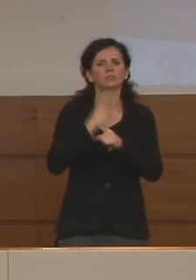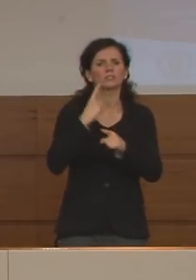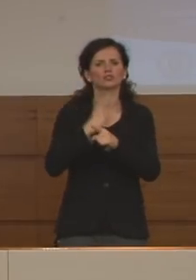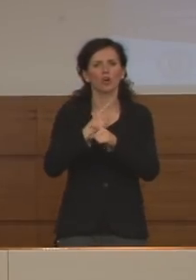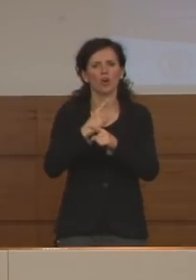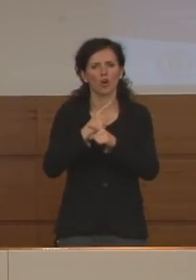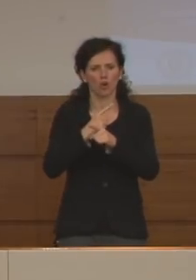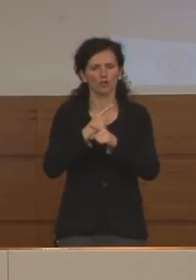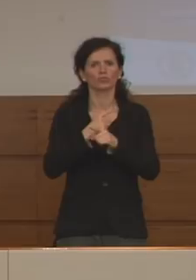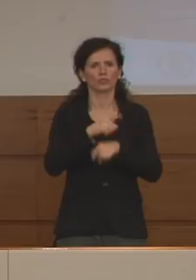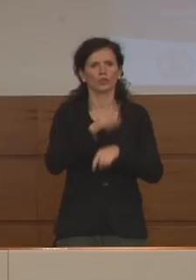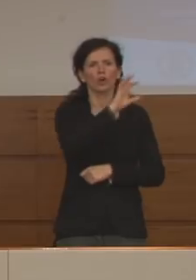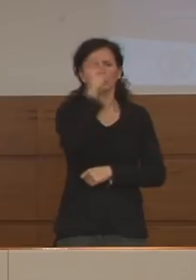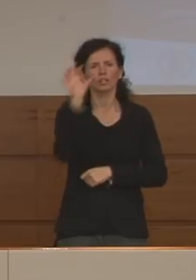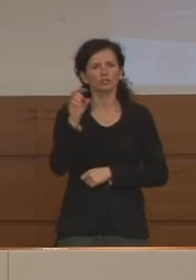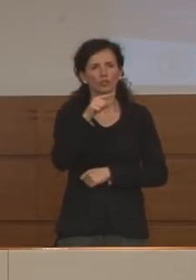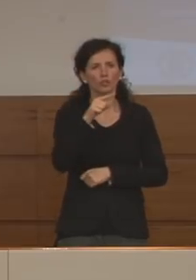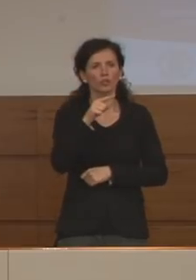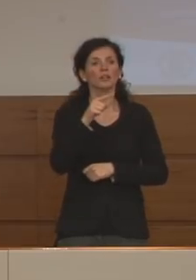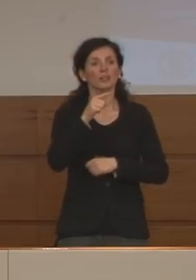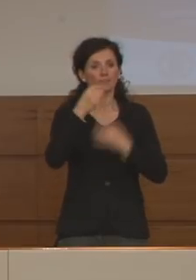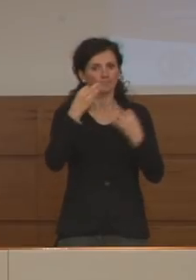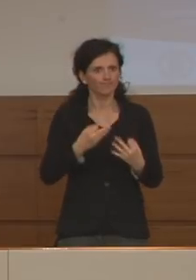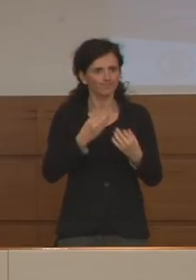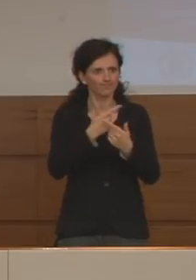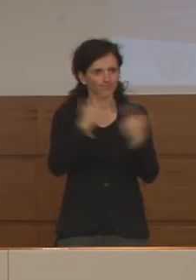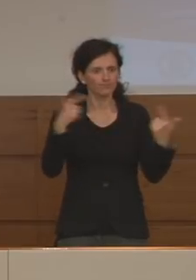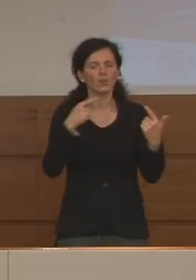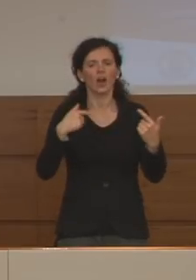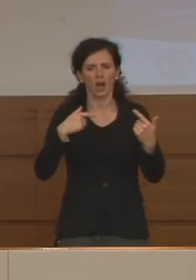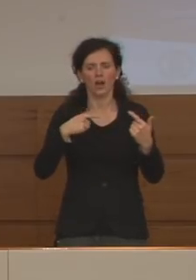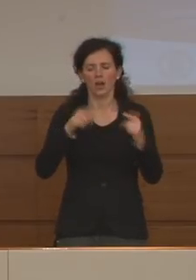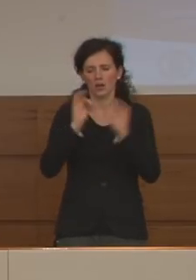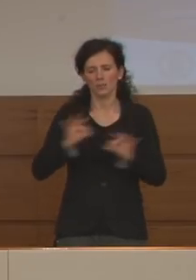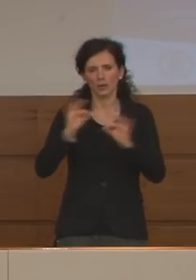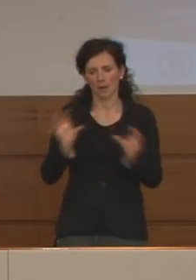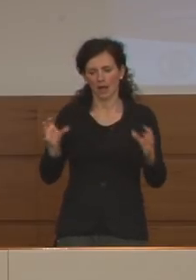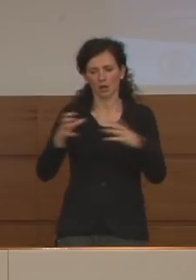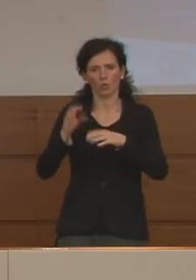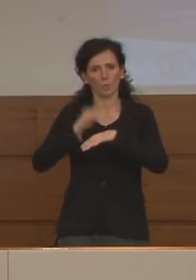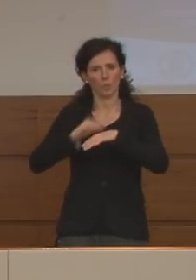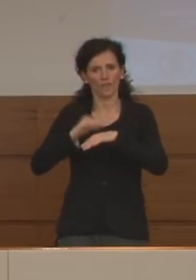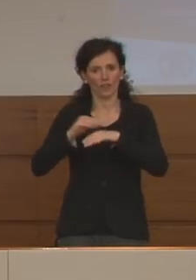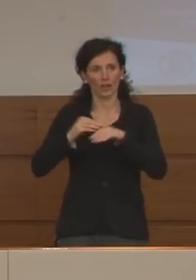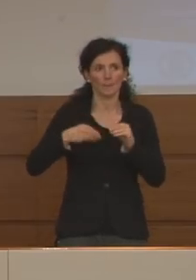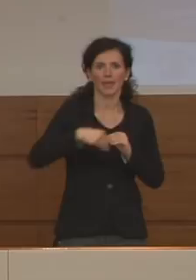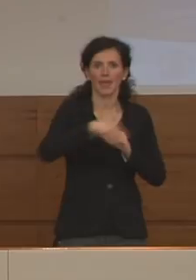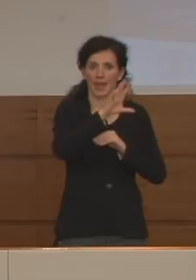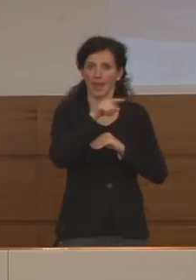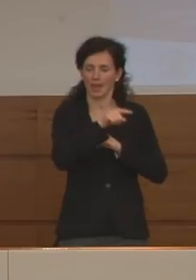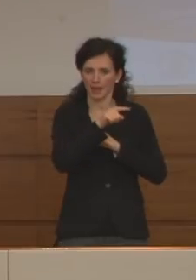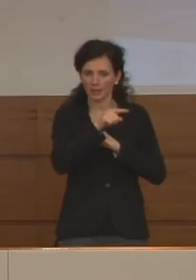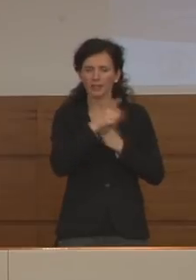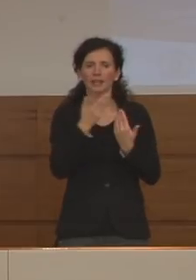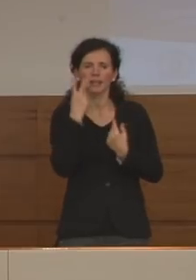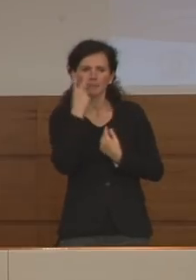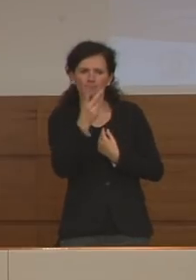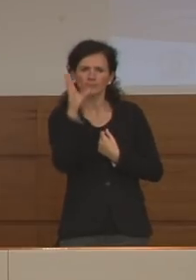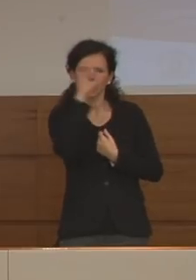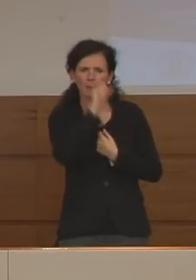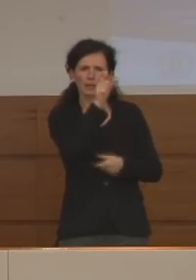maggiore fabbisogno e dall'altro anche il livello delle le persone contagiate